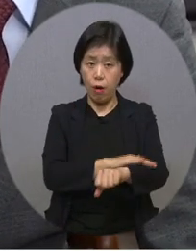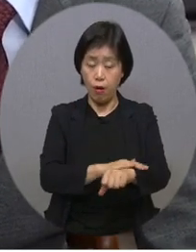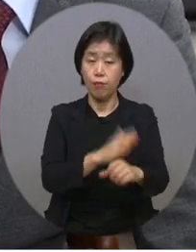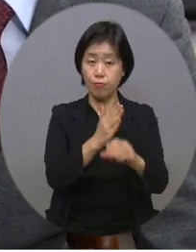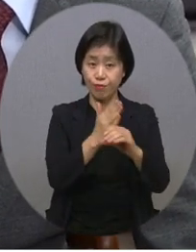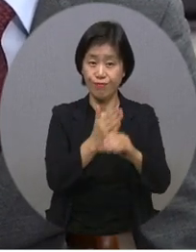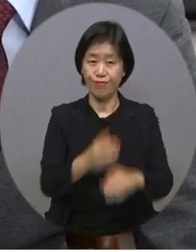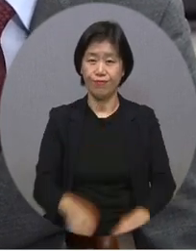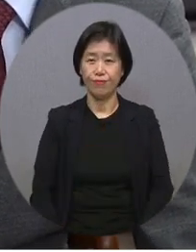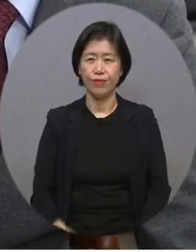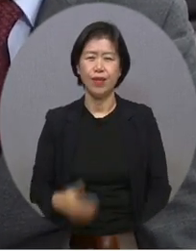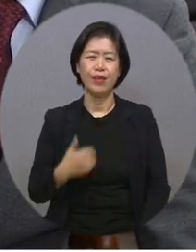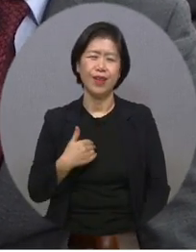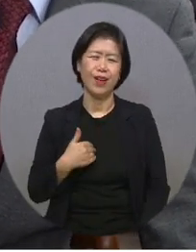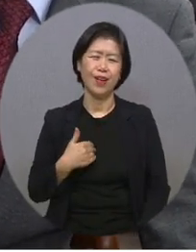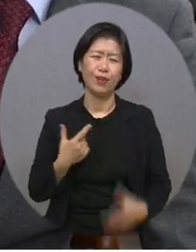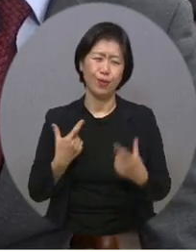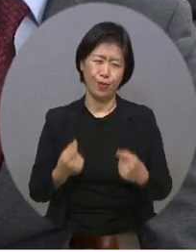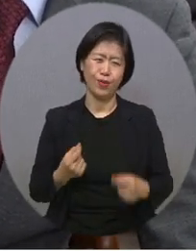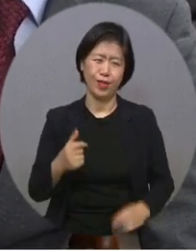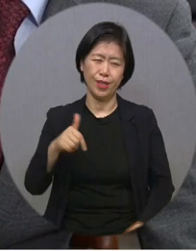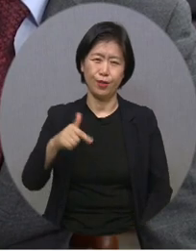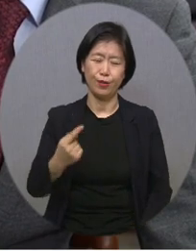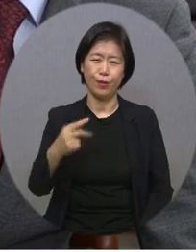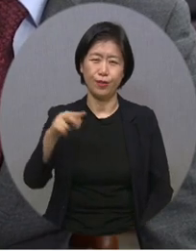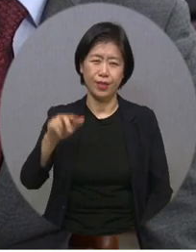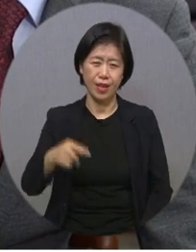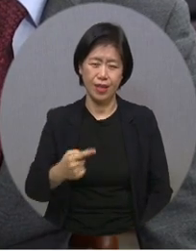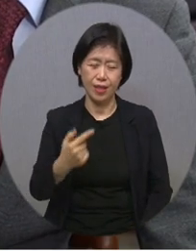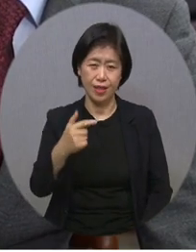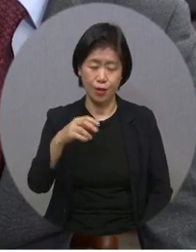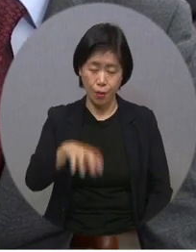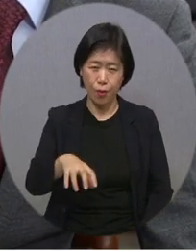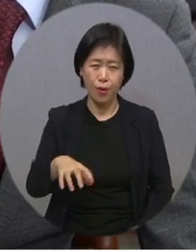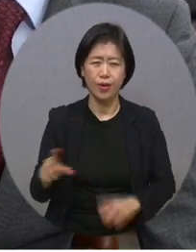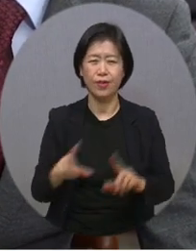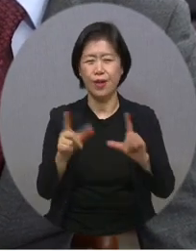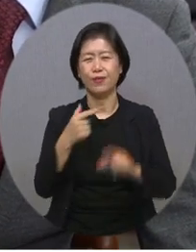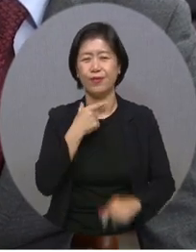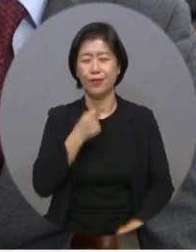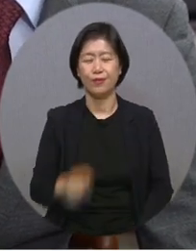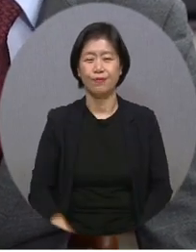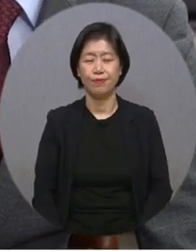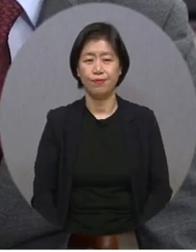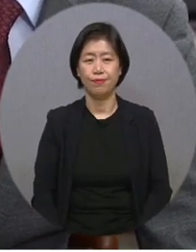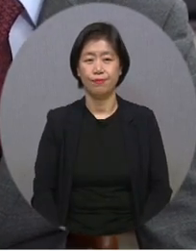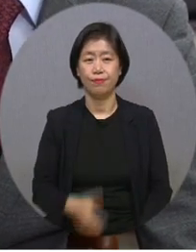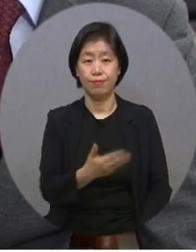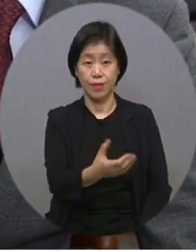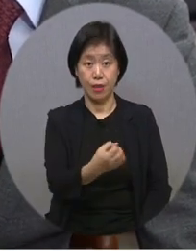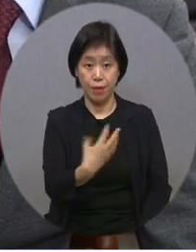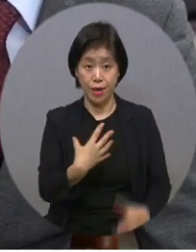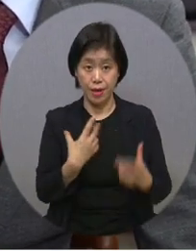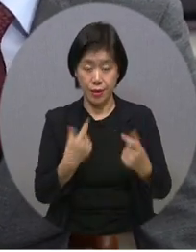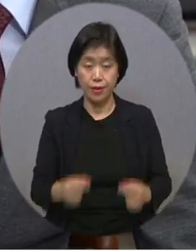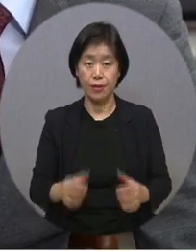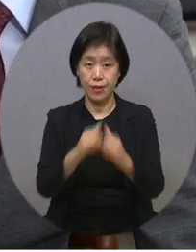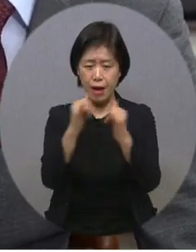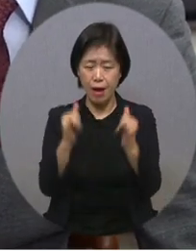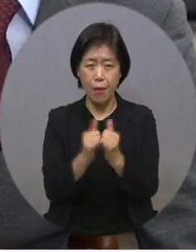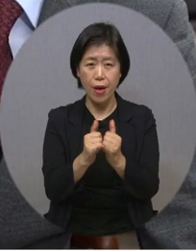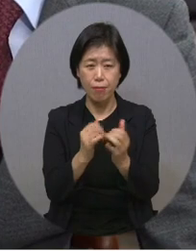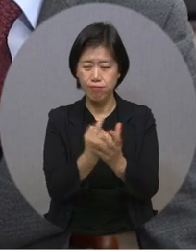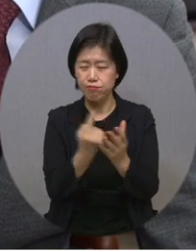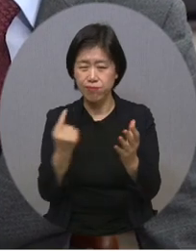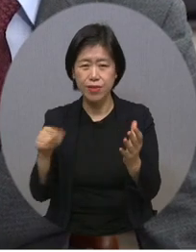군산에 살고 싶은데 시장님 아까 말씀하신 것처럼 그 뭐 사회적 약자 또 우리 그 일자리 복지